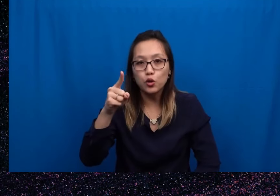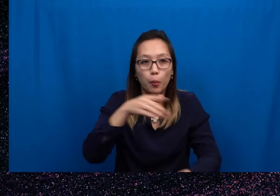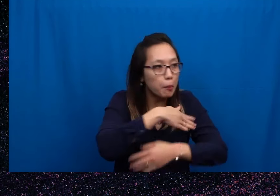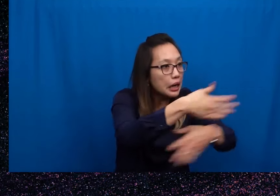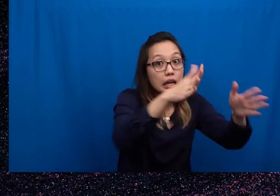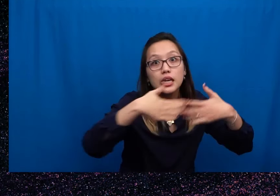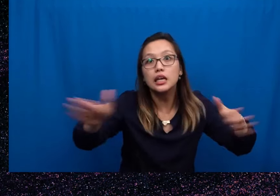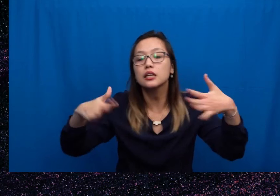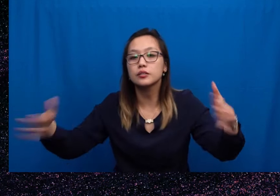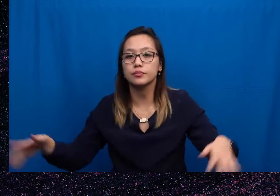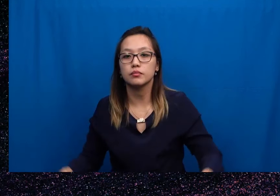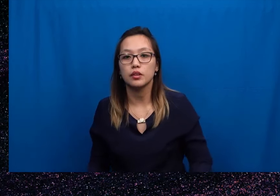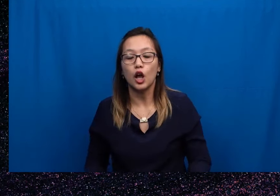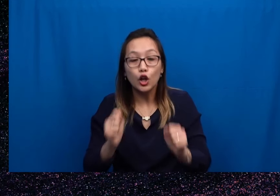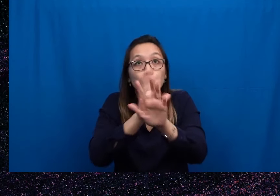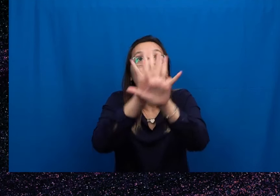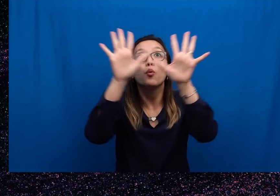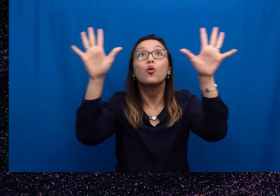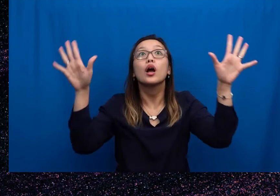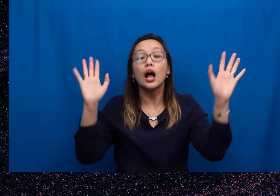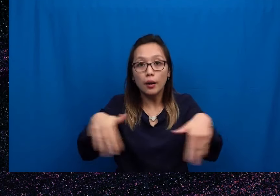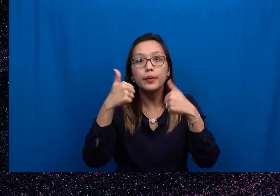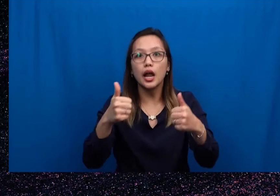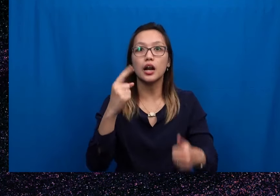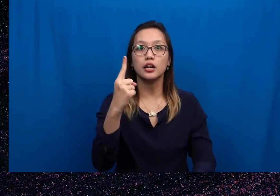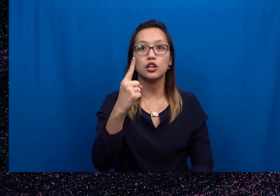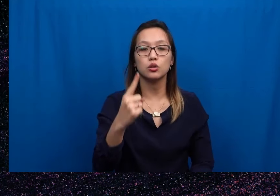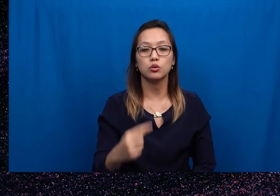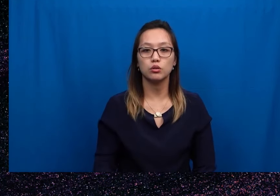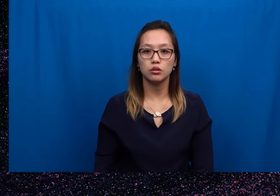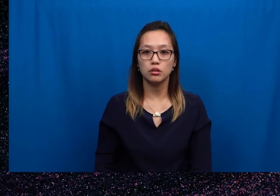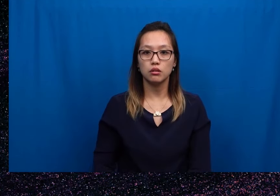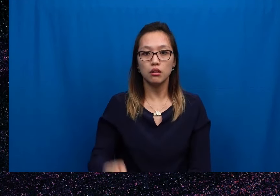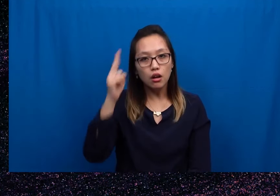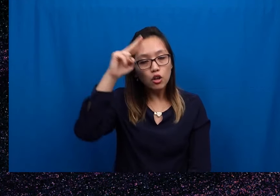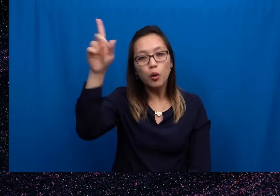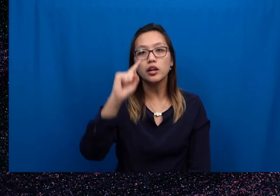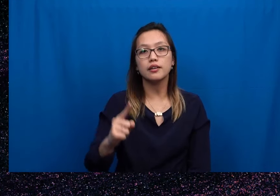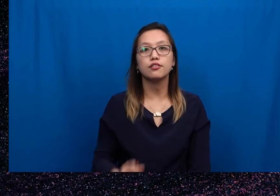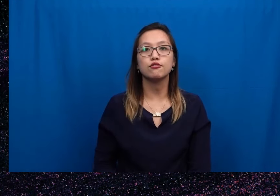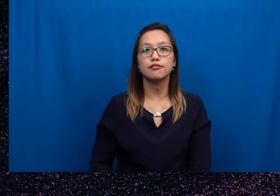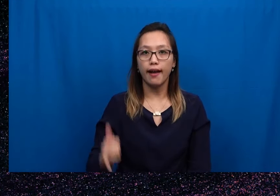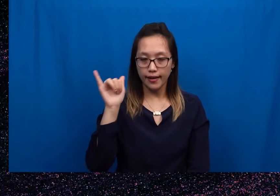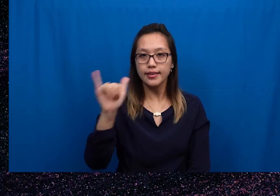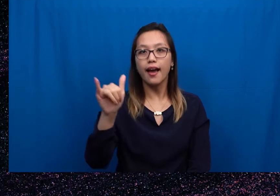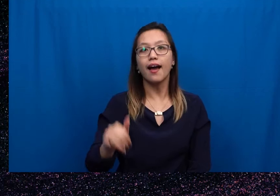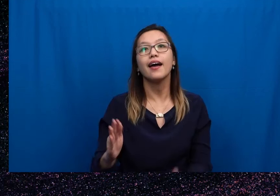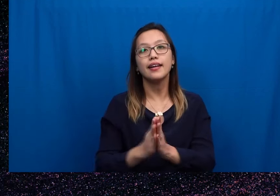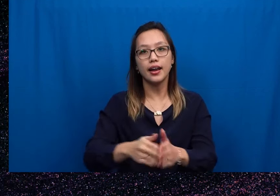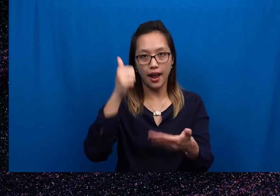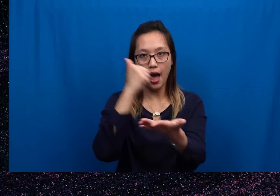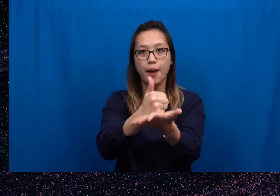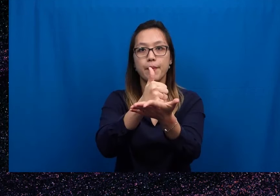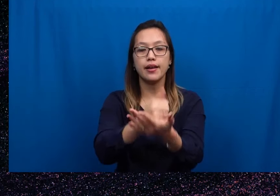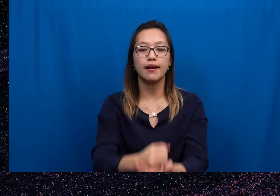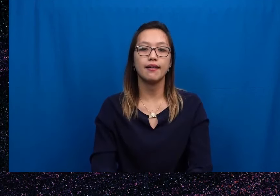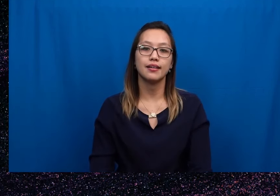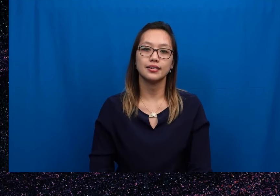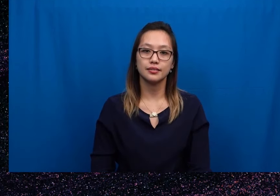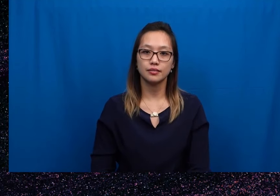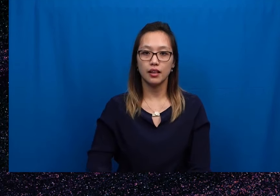Terbukalah kebenaran itu, bahwa Tuhan itu ya dan amin. Dia itu adalah satu